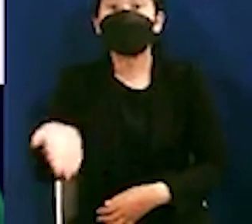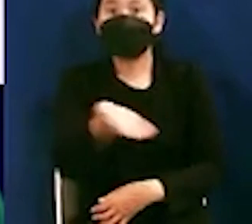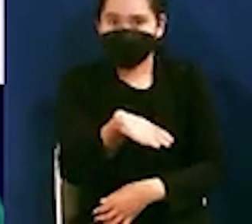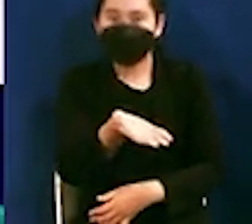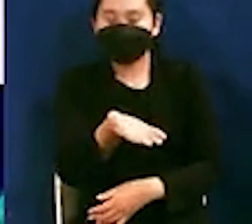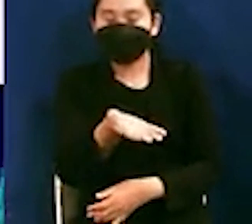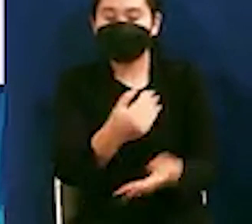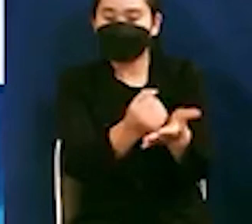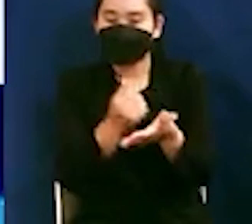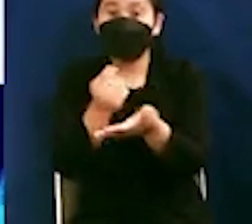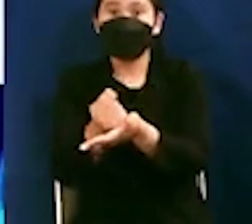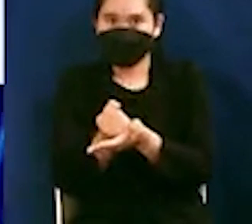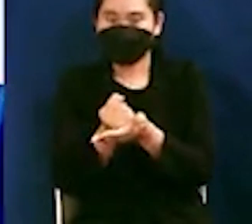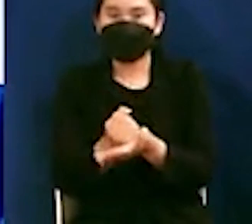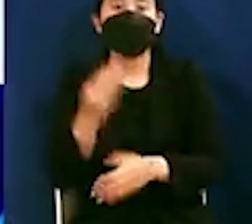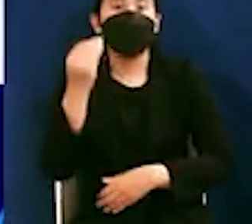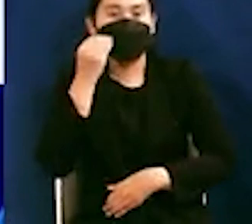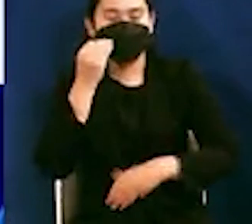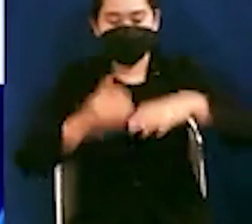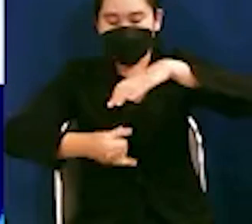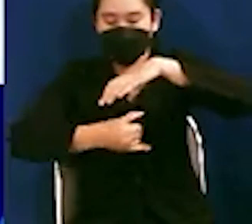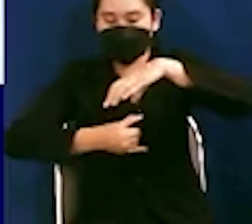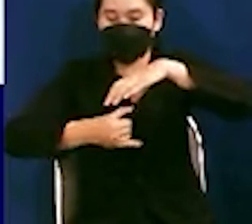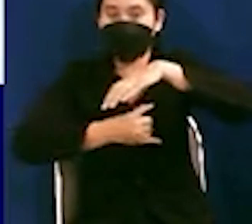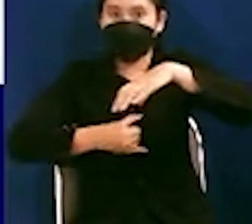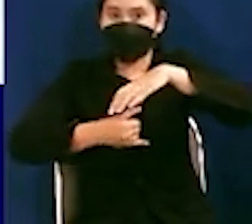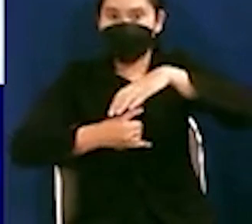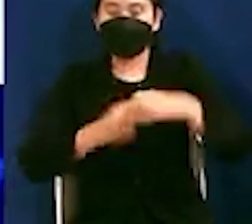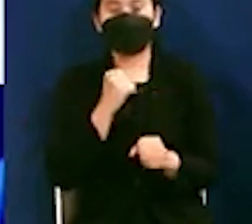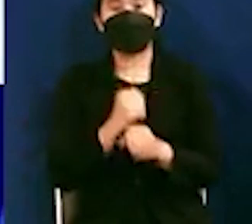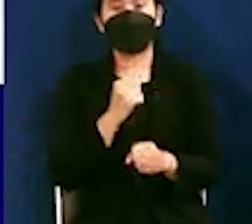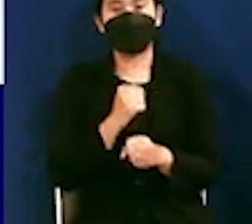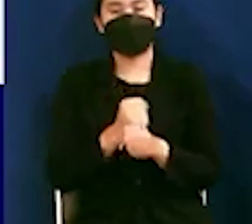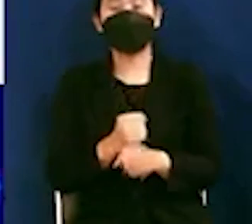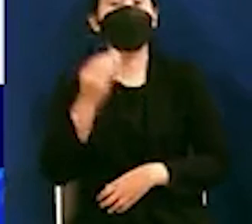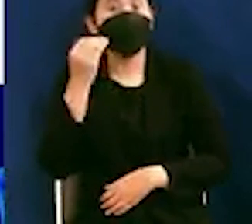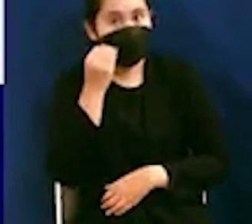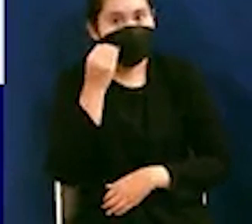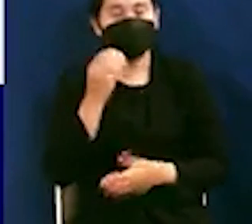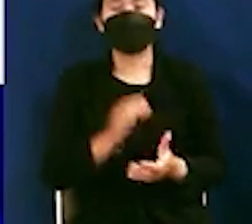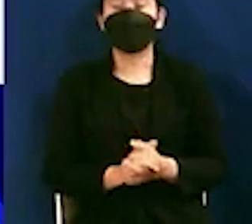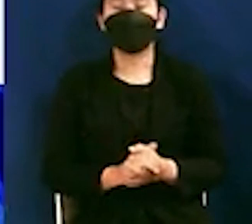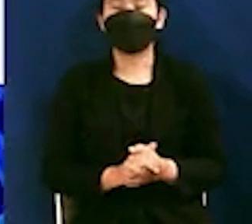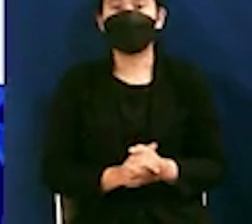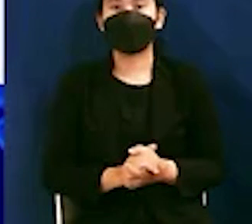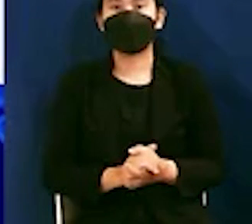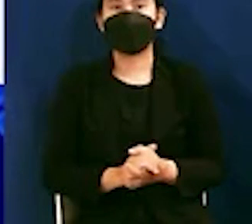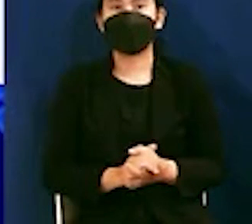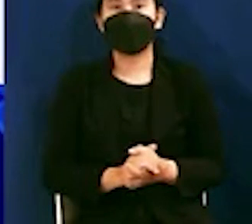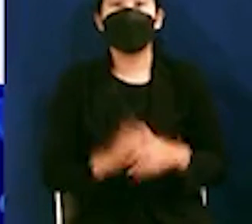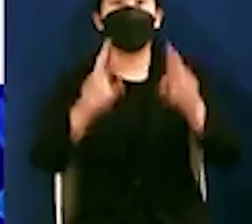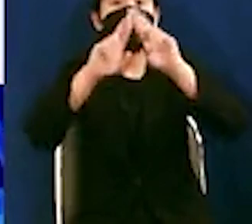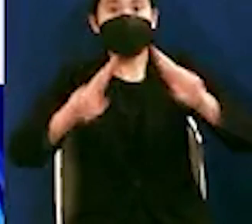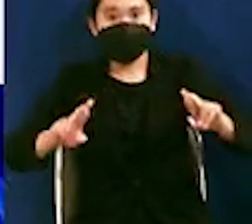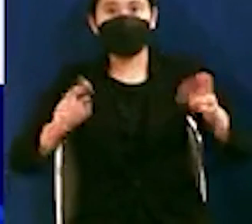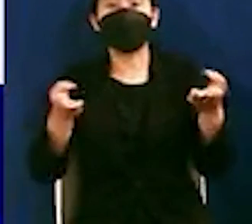ข้องไม่ว่าจะเป็นเรื่องของการอยู่บ้านให้มากที่สุดมาตรการ Work From Home นะครับมาตรการในการหยุดกิจกรรมที่มี